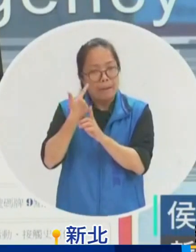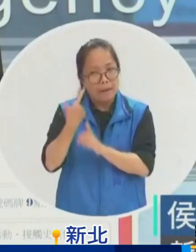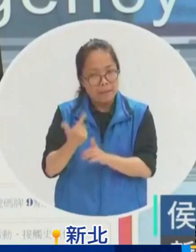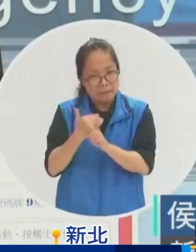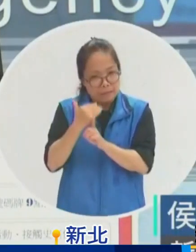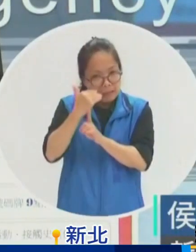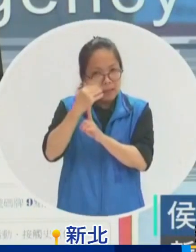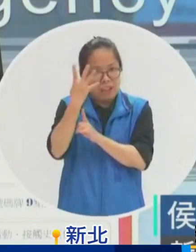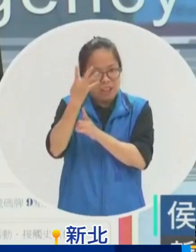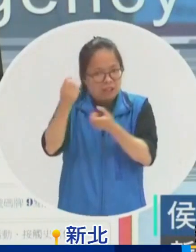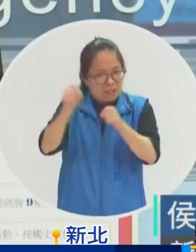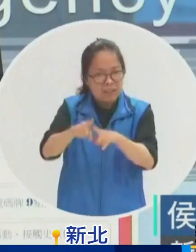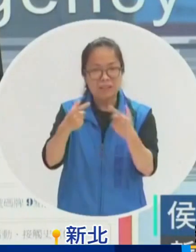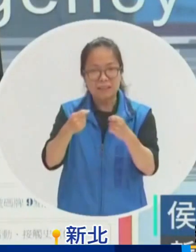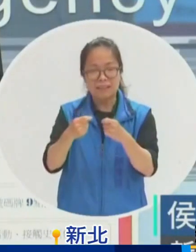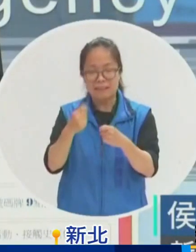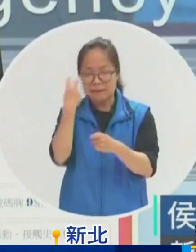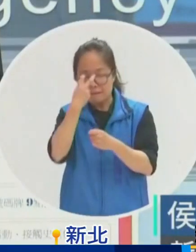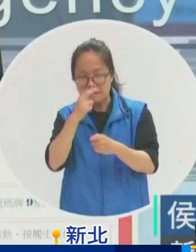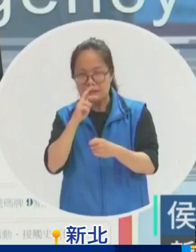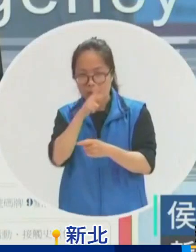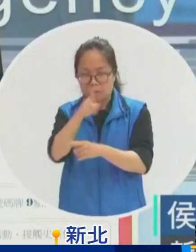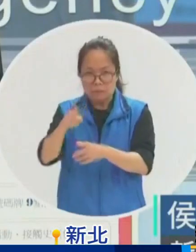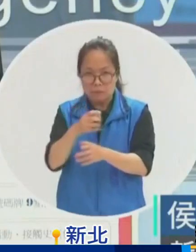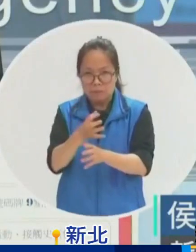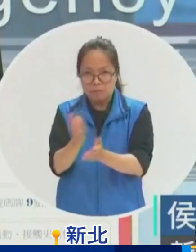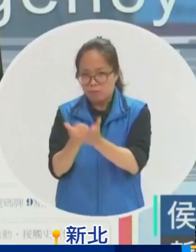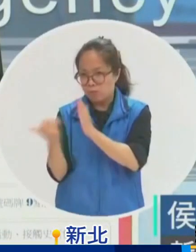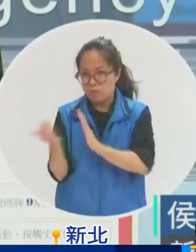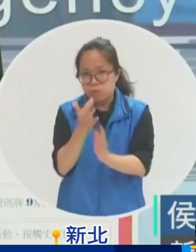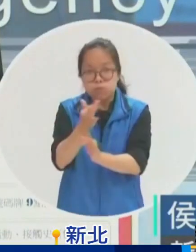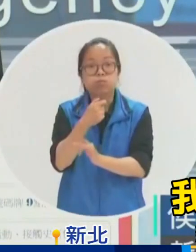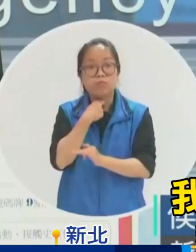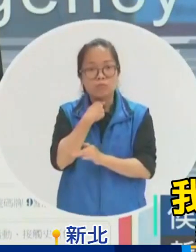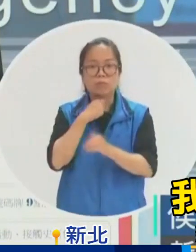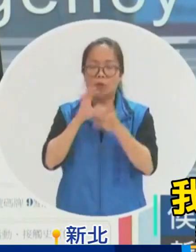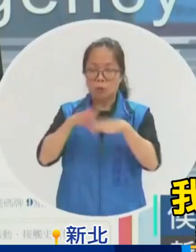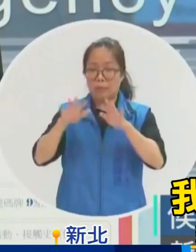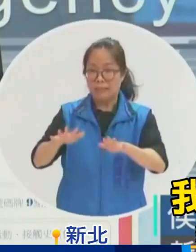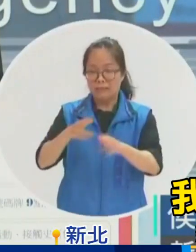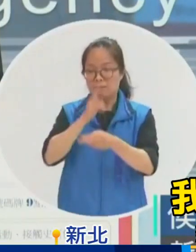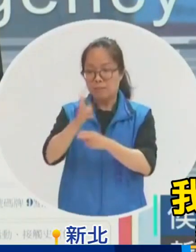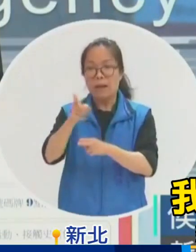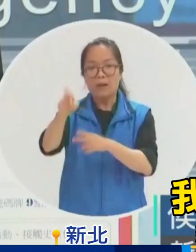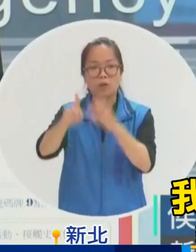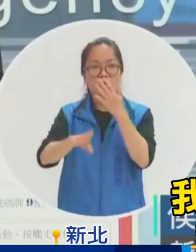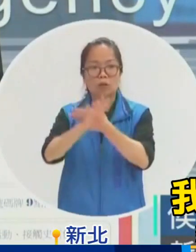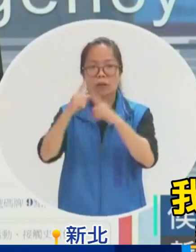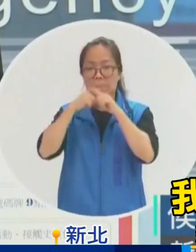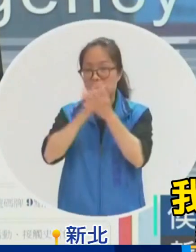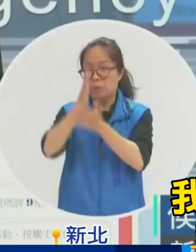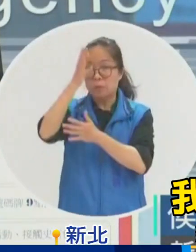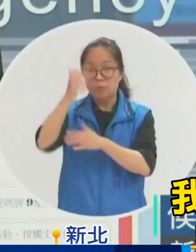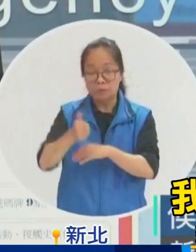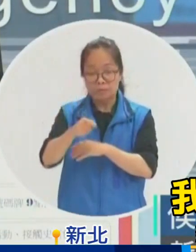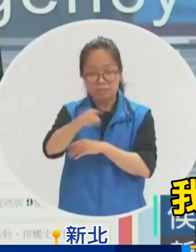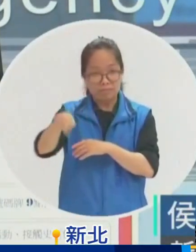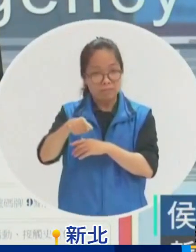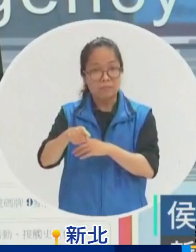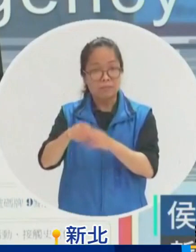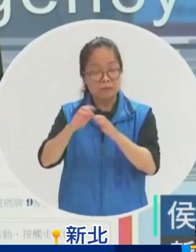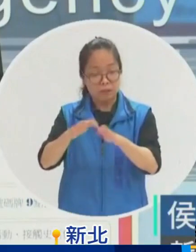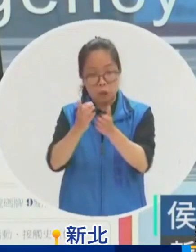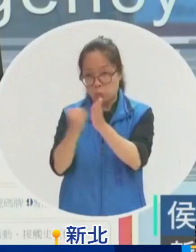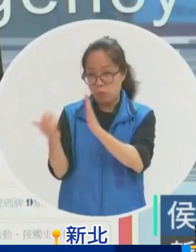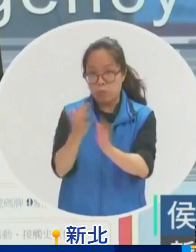准四级，要做好充分的准备。所以今天我已经指示我们的住户秘书长，我们要做好准